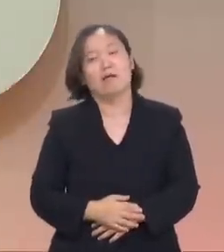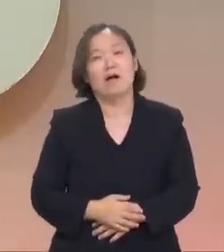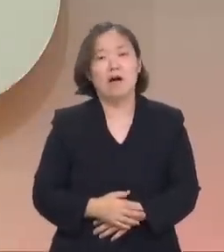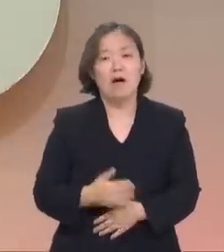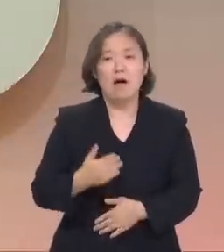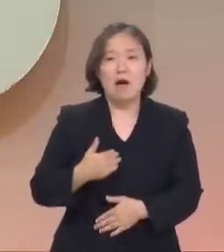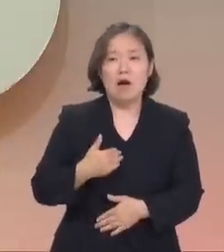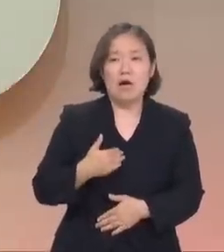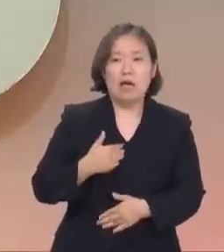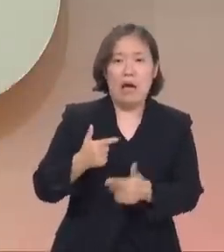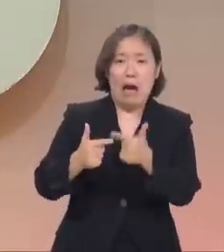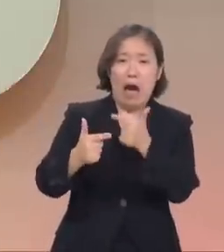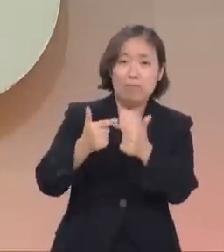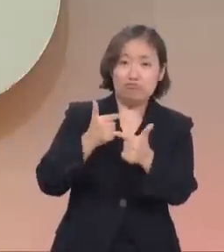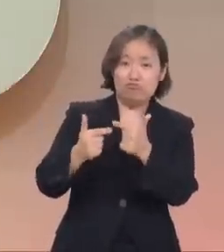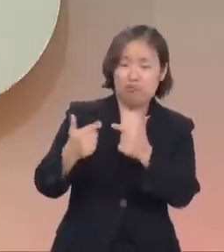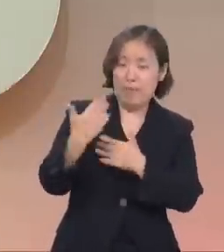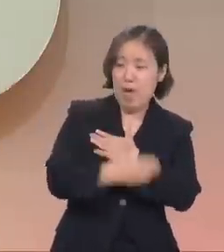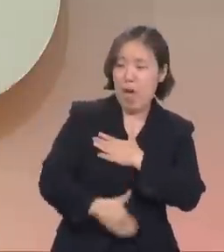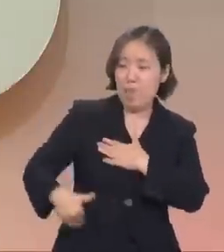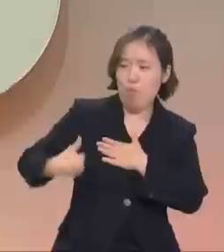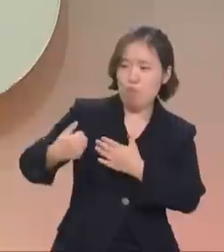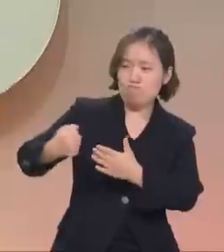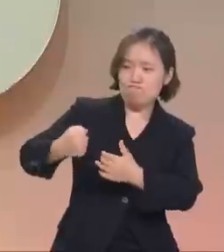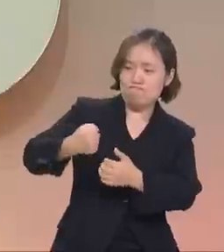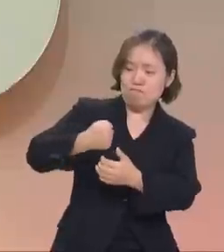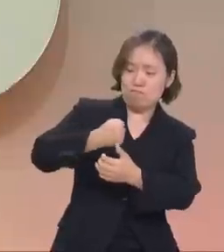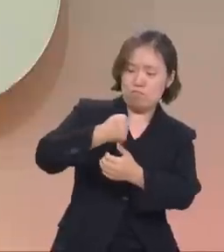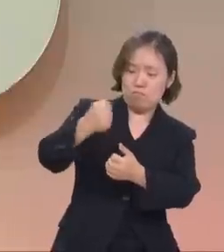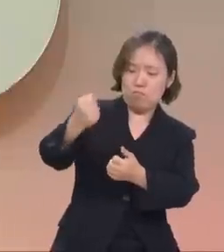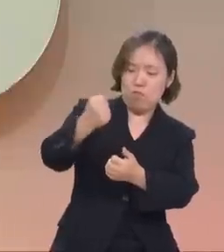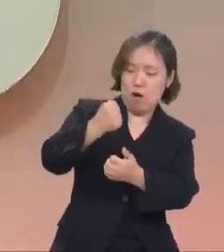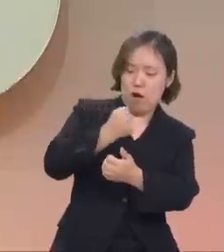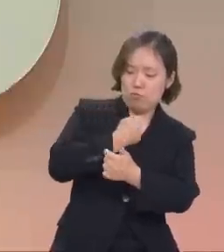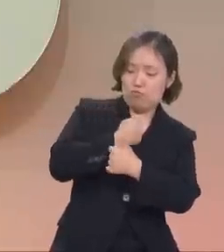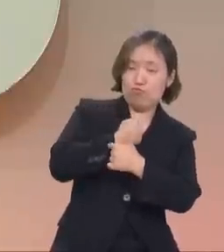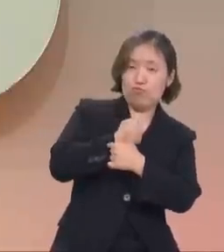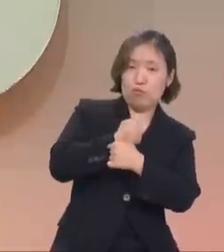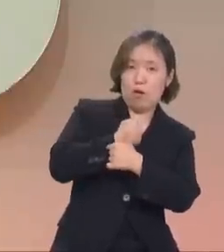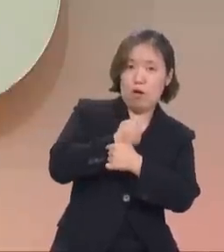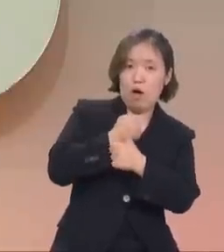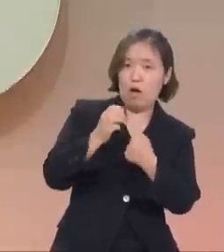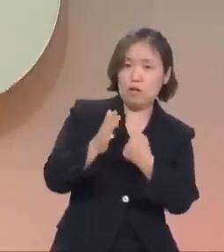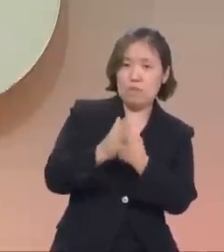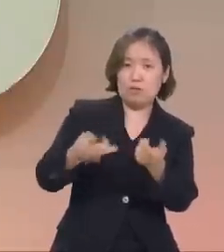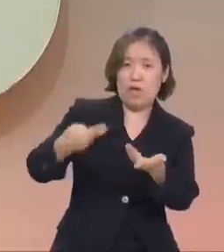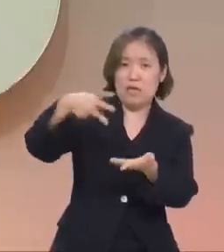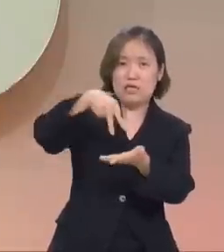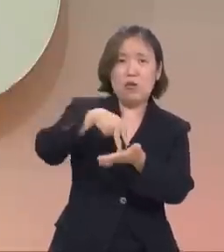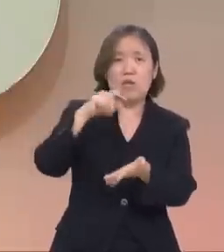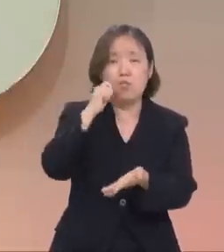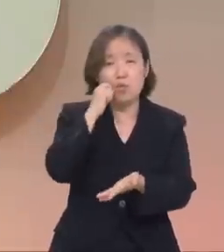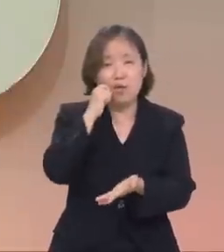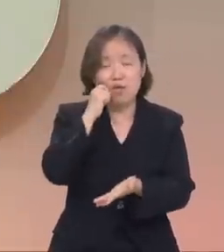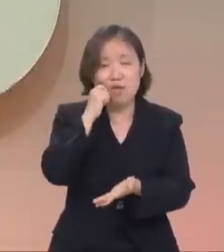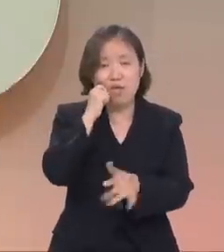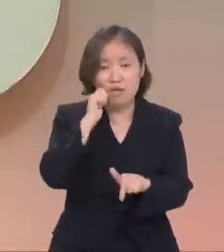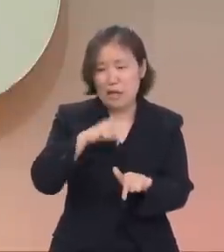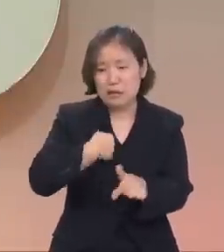그 나무가 가슴을 온몸을 꽉 누르고 있어 가지고 도저히 몸을 일으킬 수가 없는